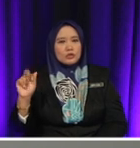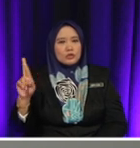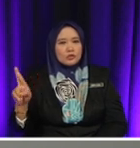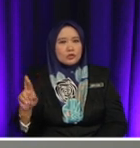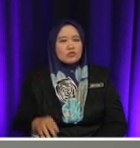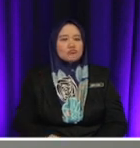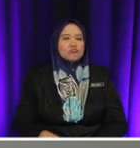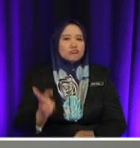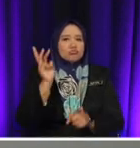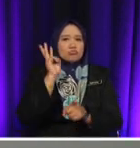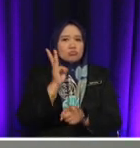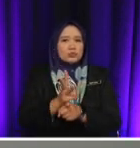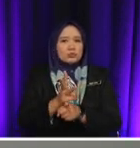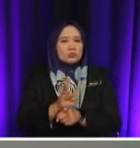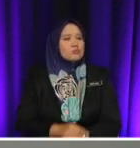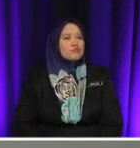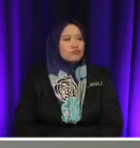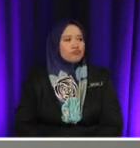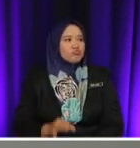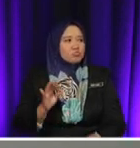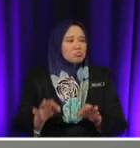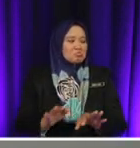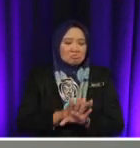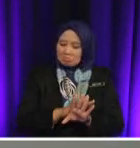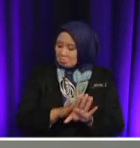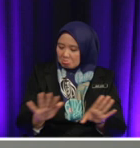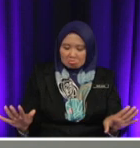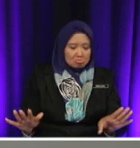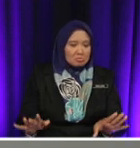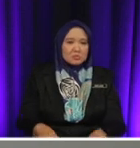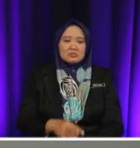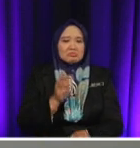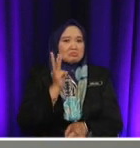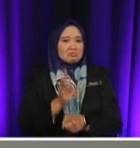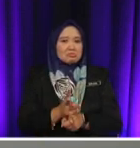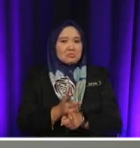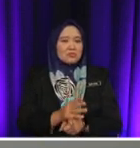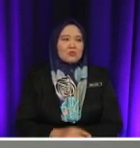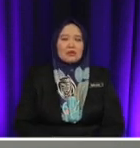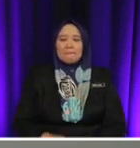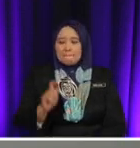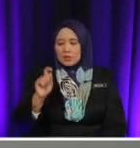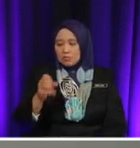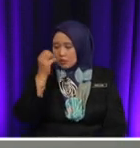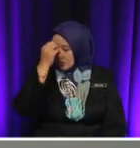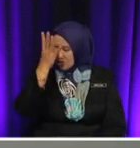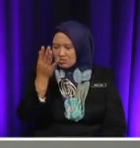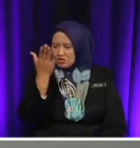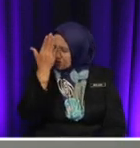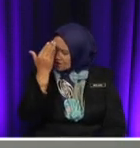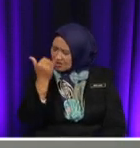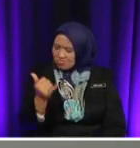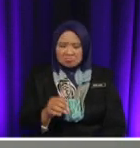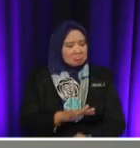memberikan jawapan yang tidak setuju kepada penerangan kepada persetujuan kita kita tak setuju so kita cakap